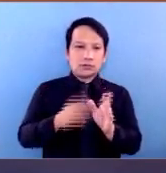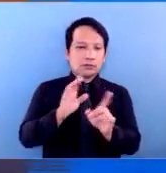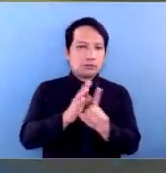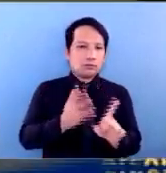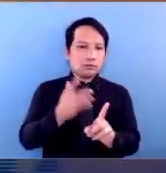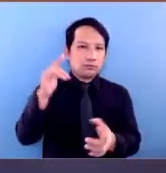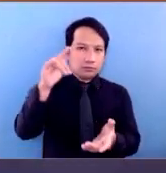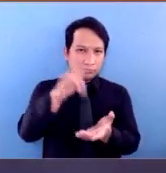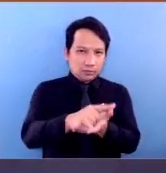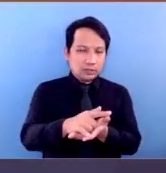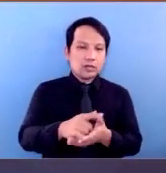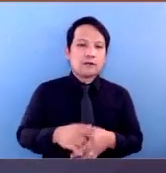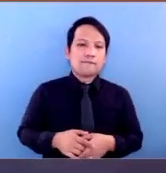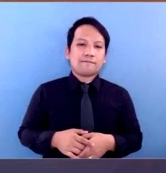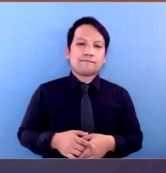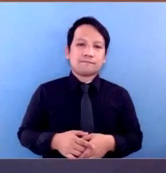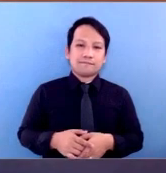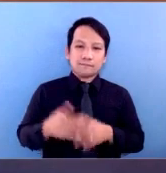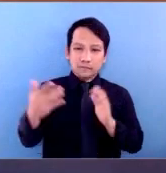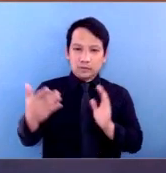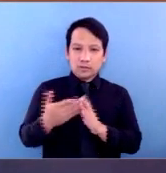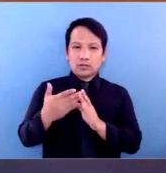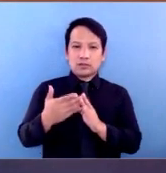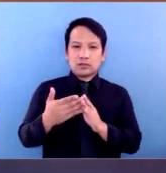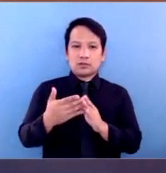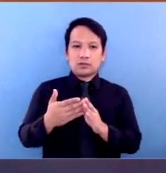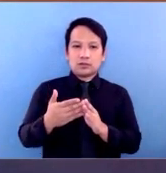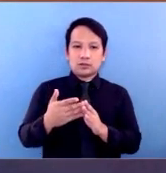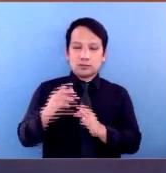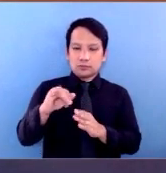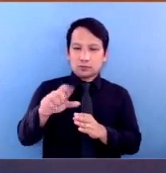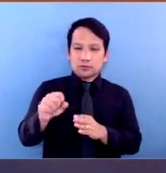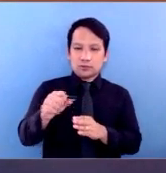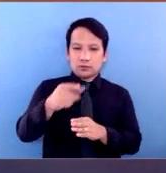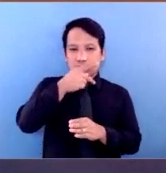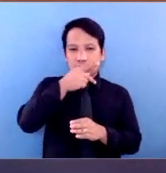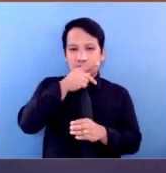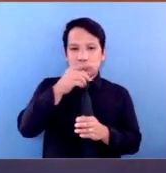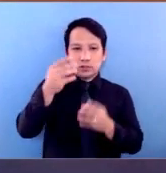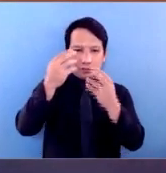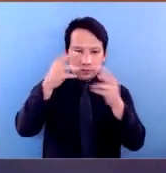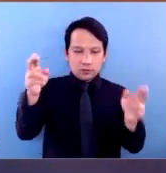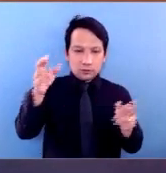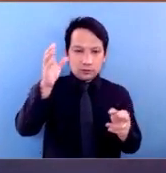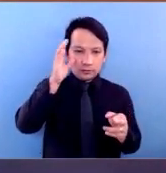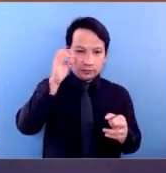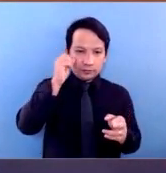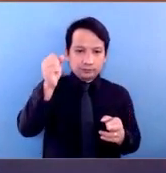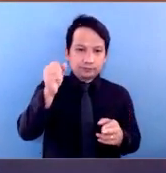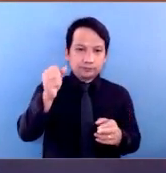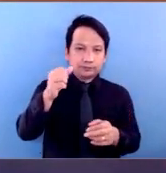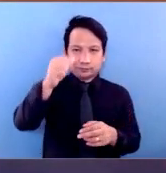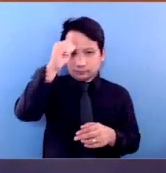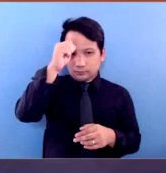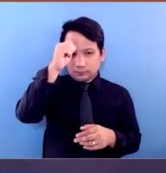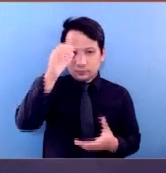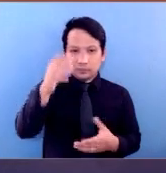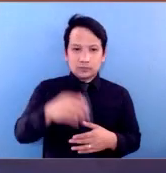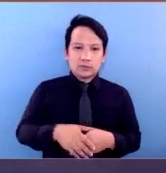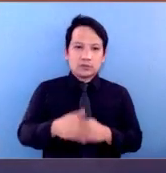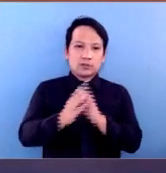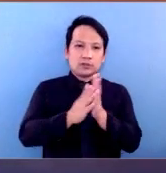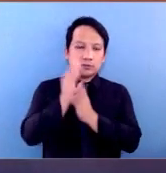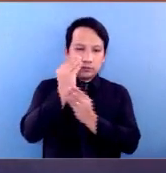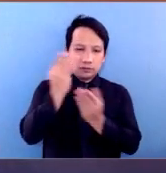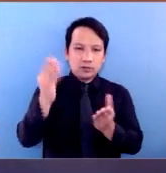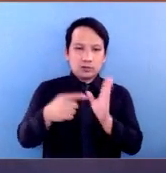airport. Sinundo lang naman si Harnal Sandu ng private plane ni Mayor Chavit Singh Son sa India. Excited daw siya sa